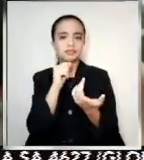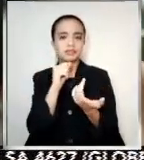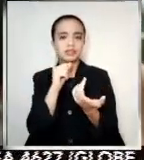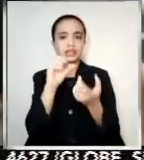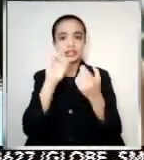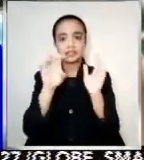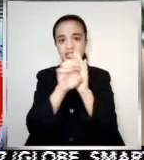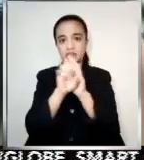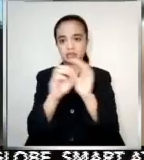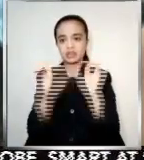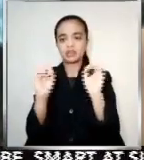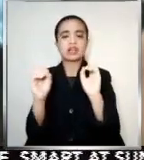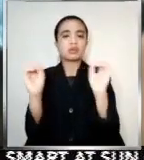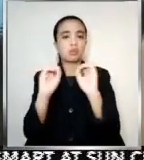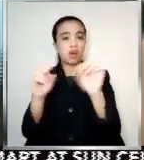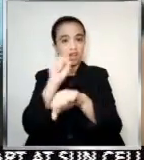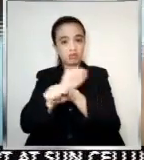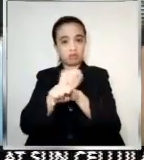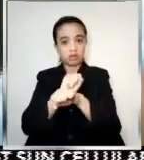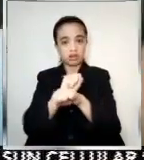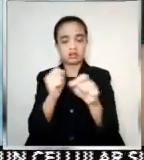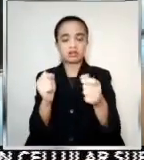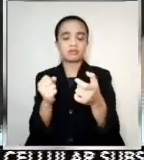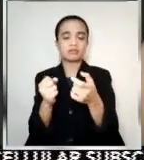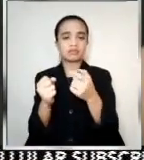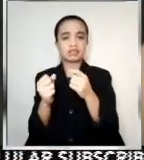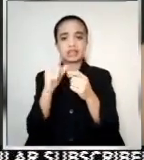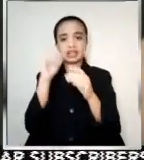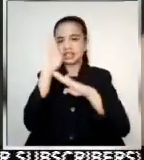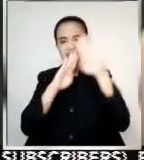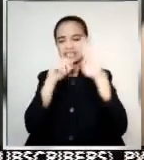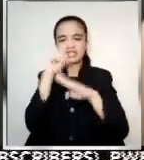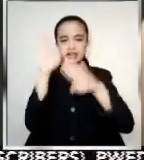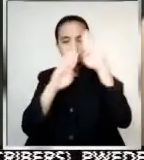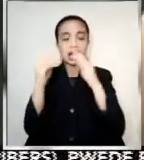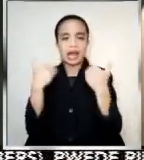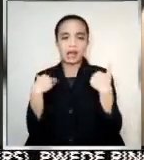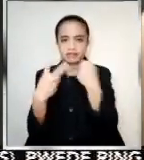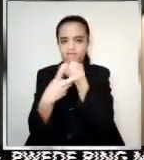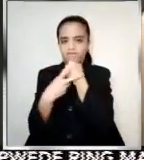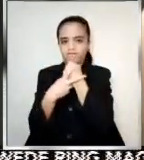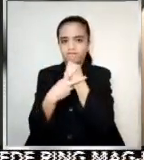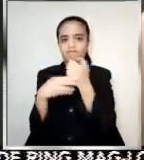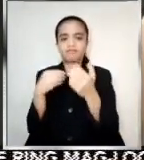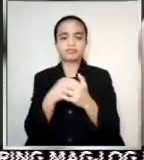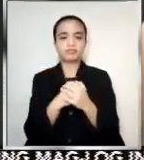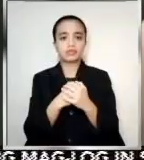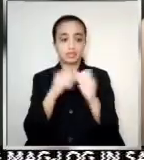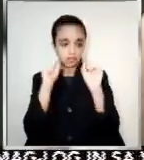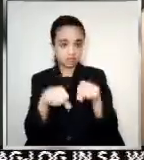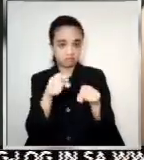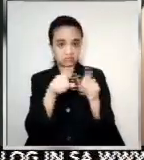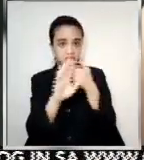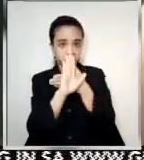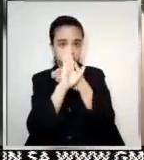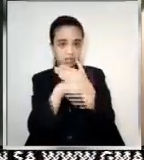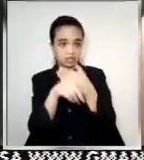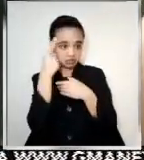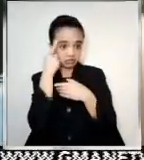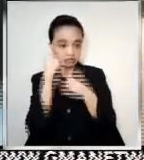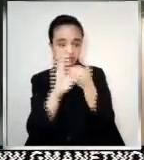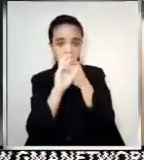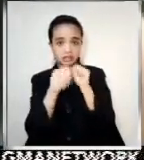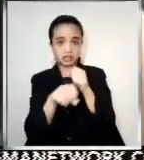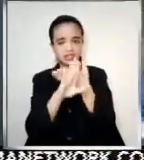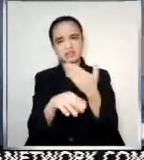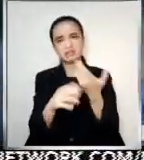trabaho kasi may ipon kami konti. Pero sa tingin mo makakabalik kayo anytime soon or? At the moment,